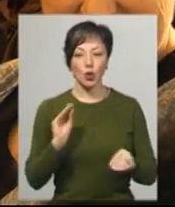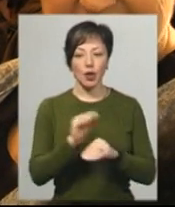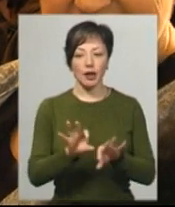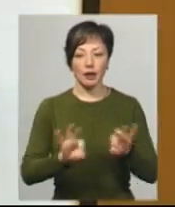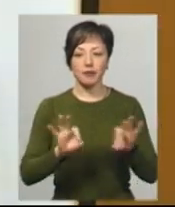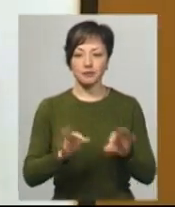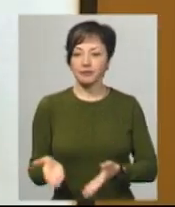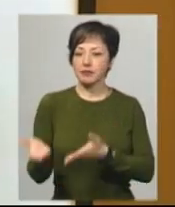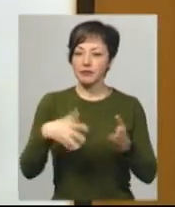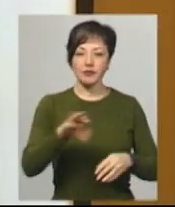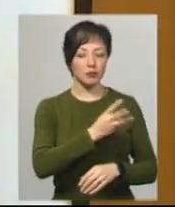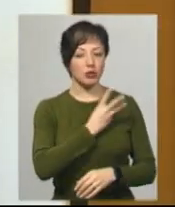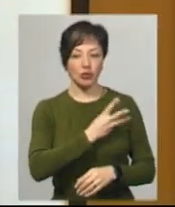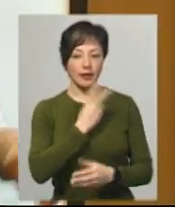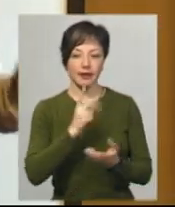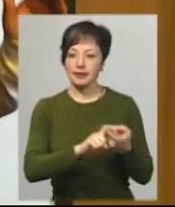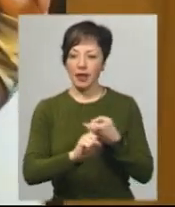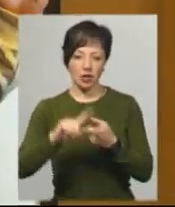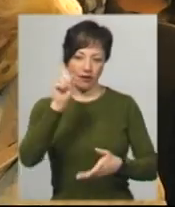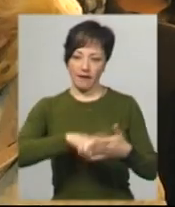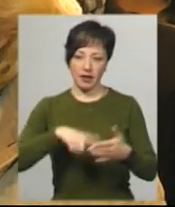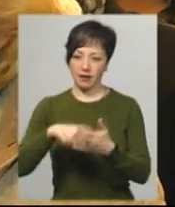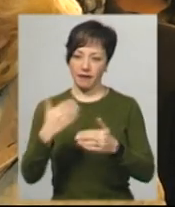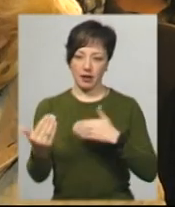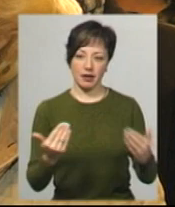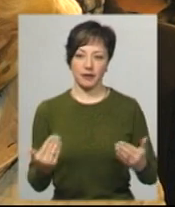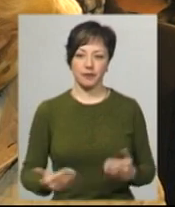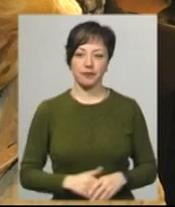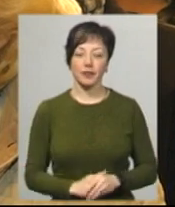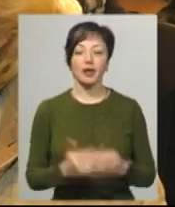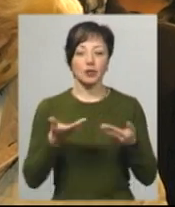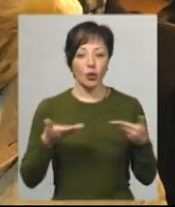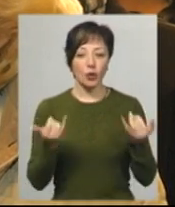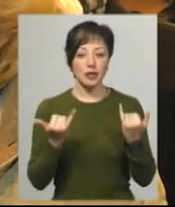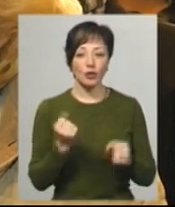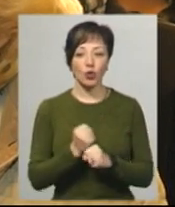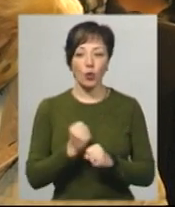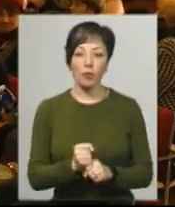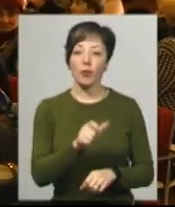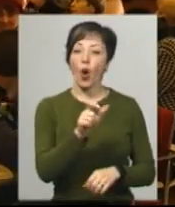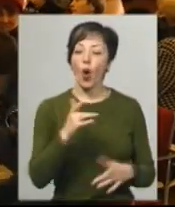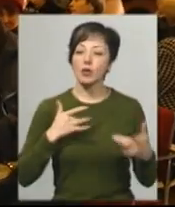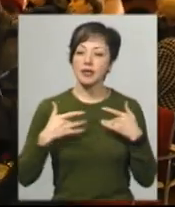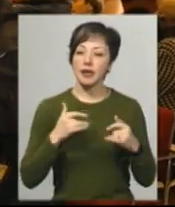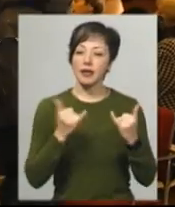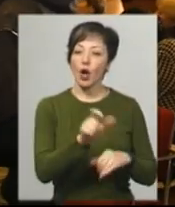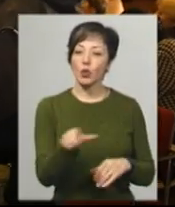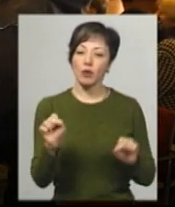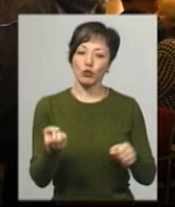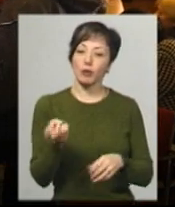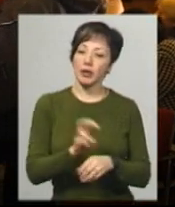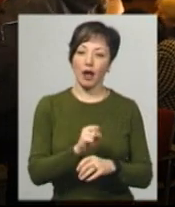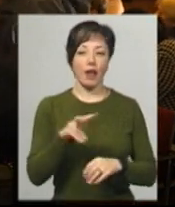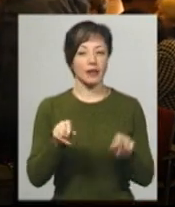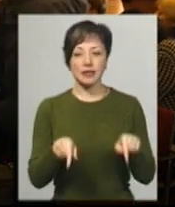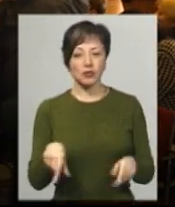свято запрошували усіх бажаючих, незалежно від віросповідання. Сьогодні теж ми робимо концерт для тих наших людей, які можуть прийти, але сьогодні